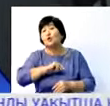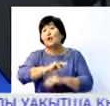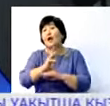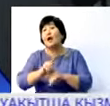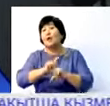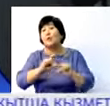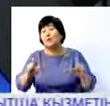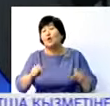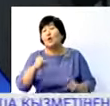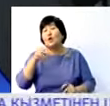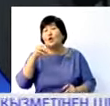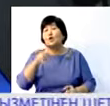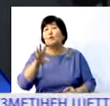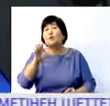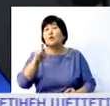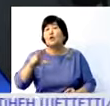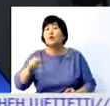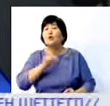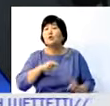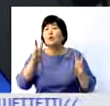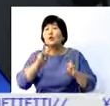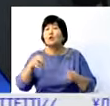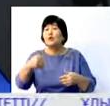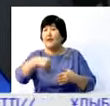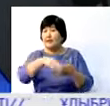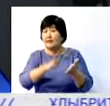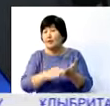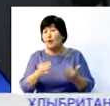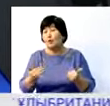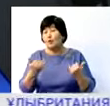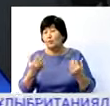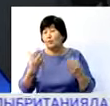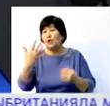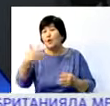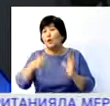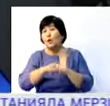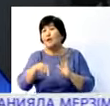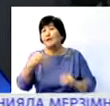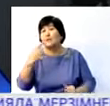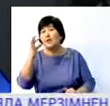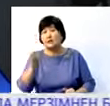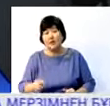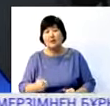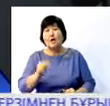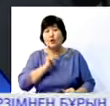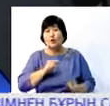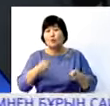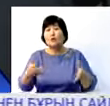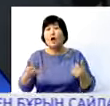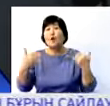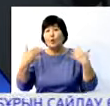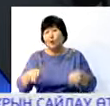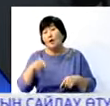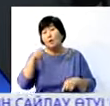орталығына 3500 азамат жұмыс іздеуші ретінде тіркелді. Оның бүгінгі күнге 56.5% тұрақты жұмысқа орналасты. Яғни